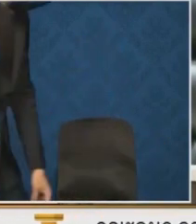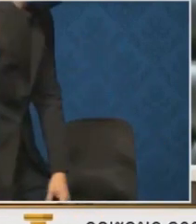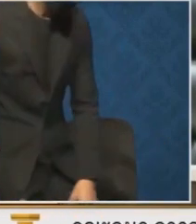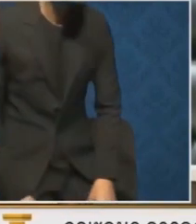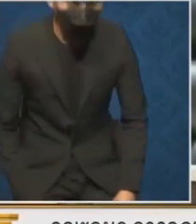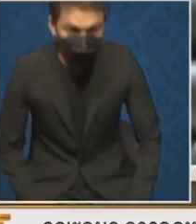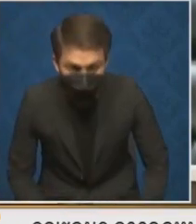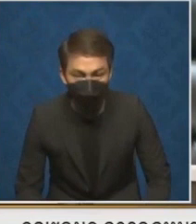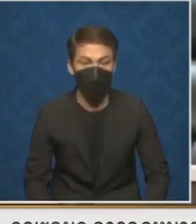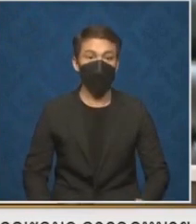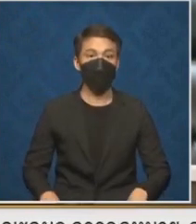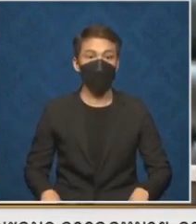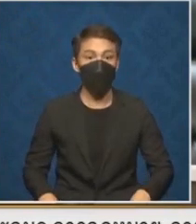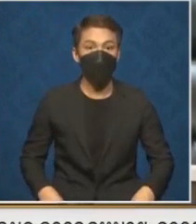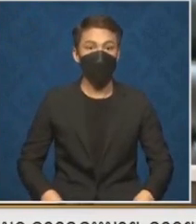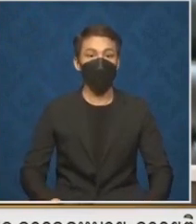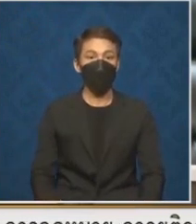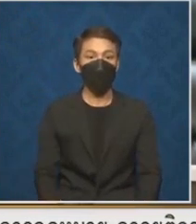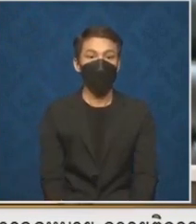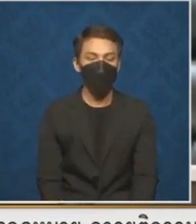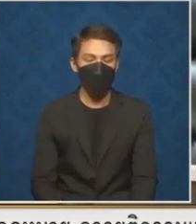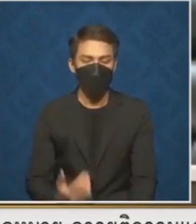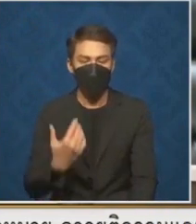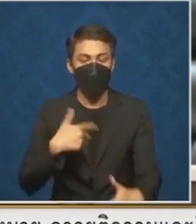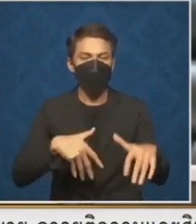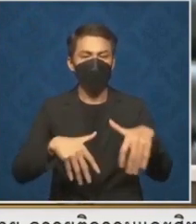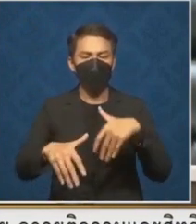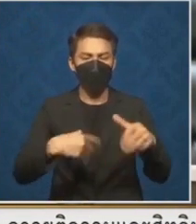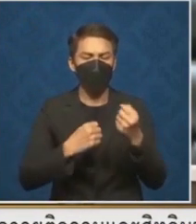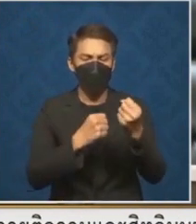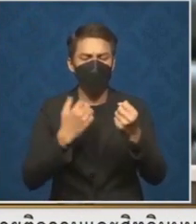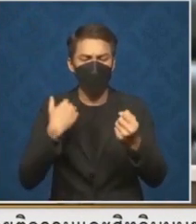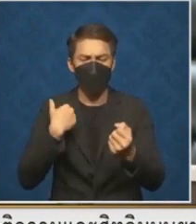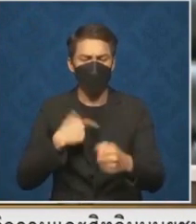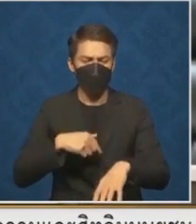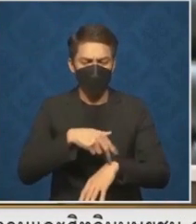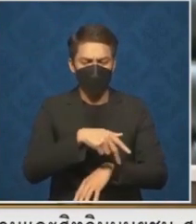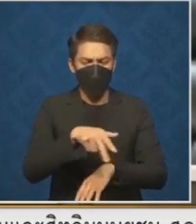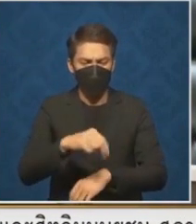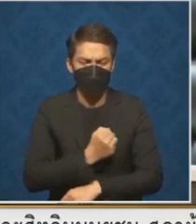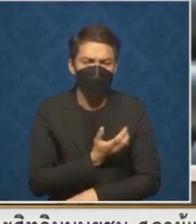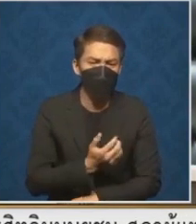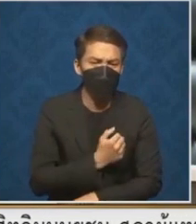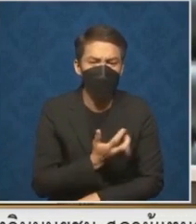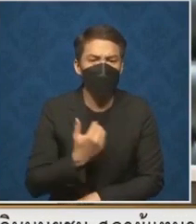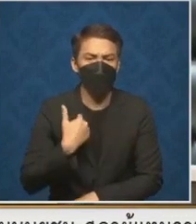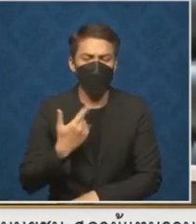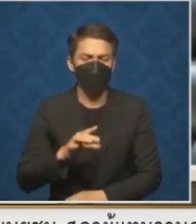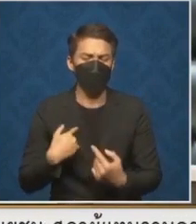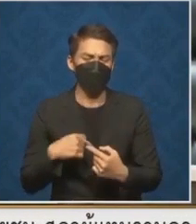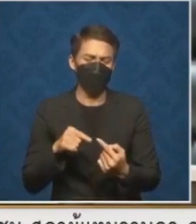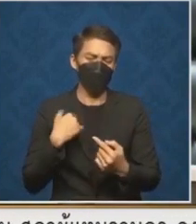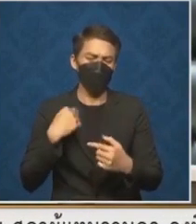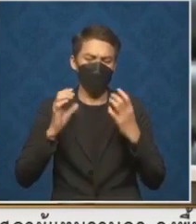าชนสู้สู้จนบางคนเดินไมไวแล้วแต่วนดีคนดีอันนี้คือการลุก